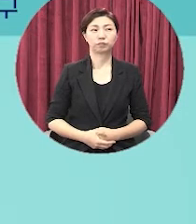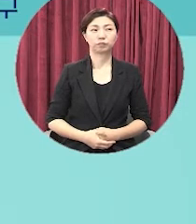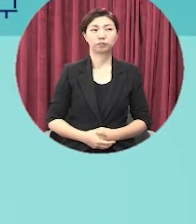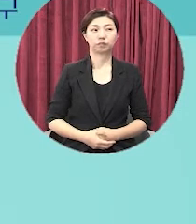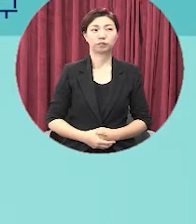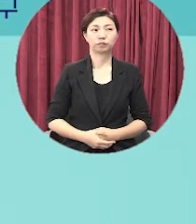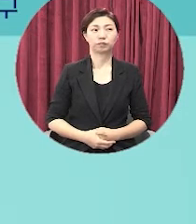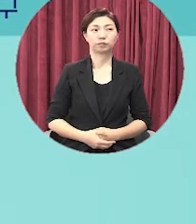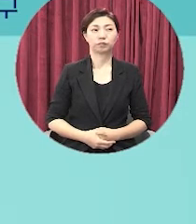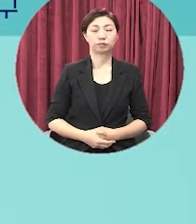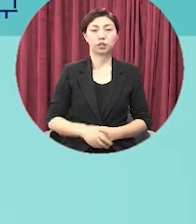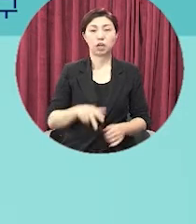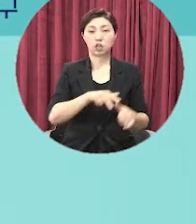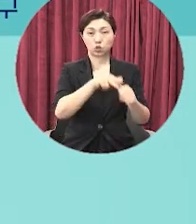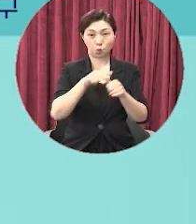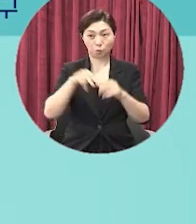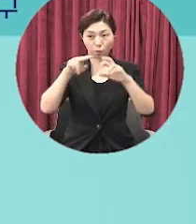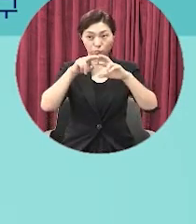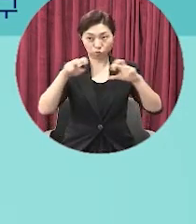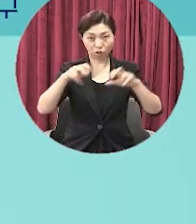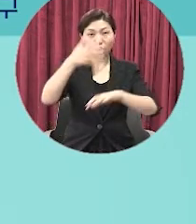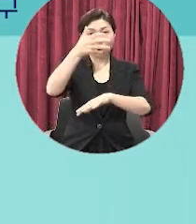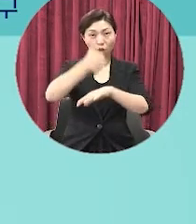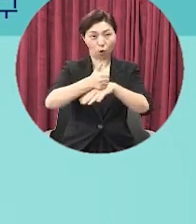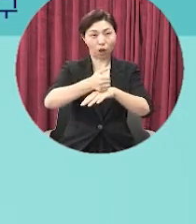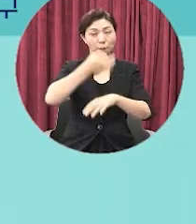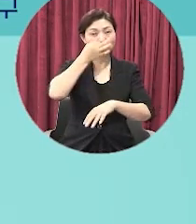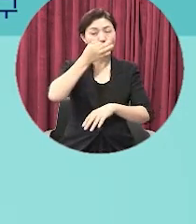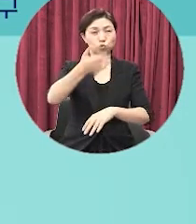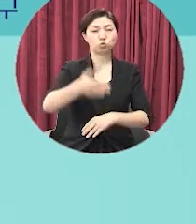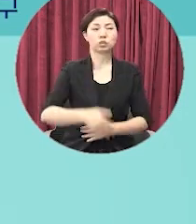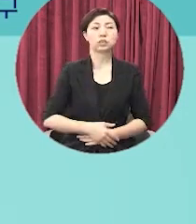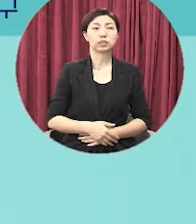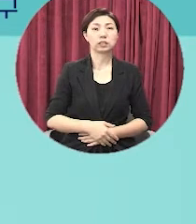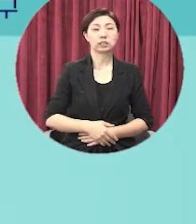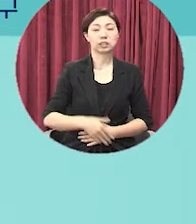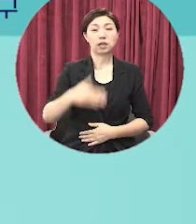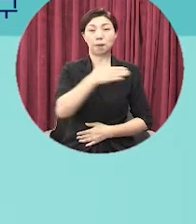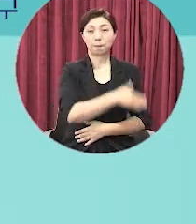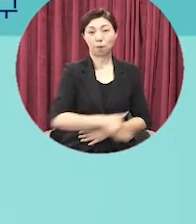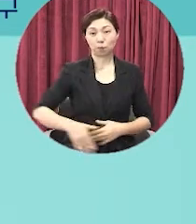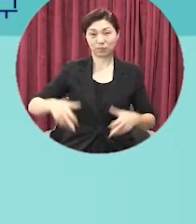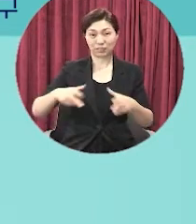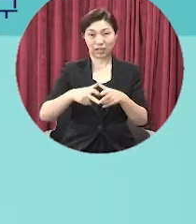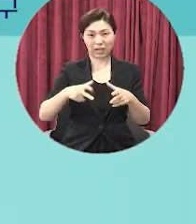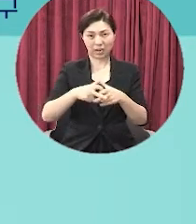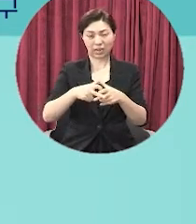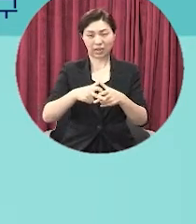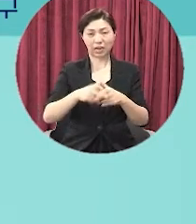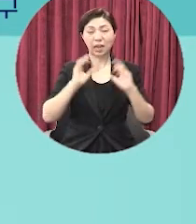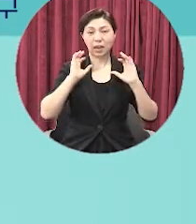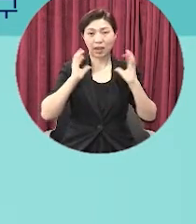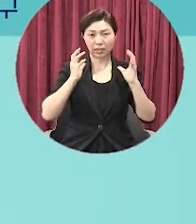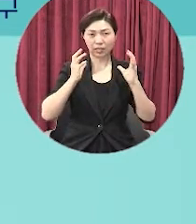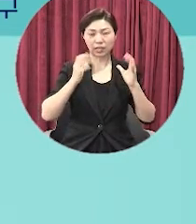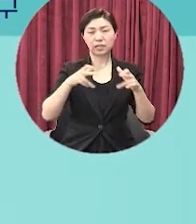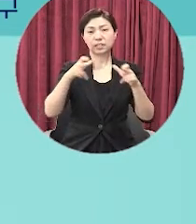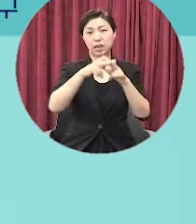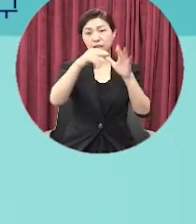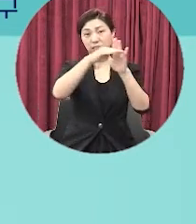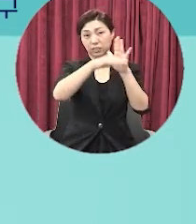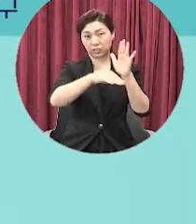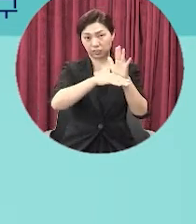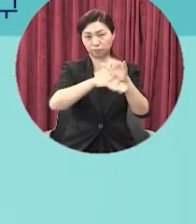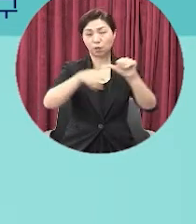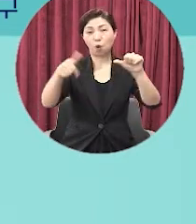어디 속 분석 결과에 대해 살펴보도록 하겠습니다 우선 세 장의 화나 에서 어 장애등급 중략